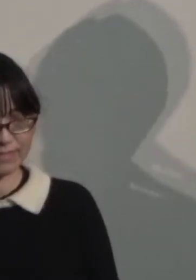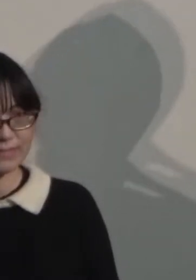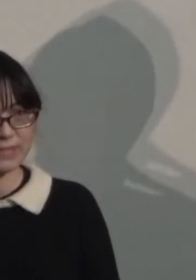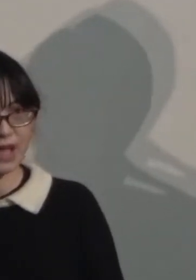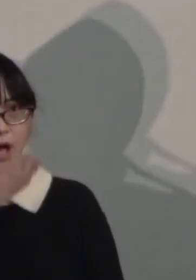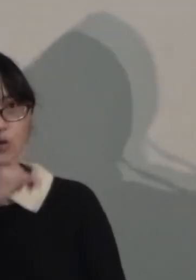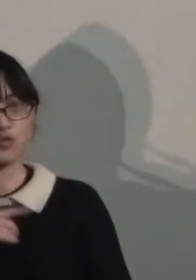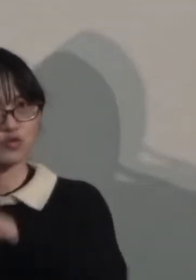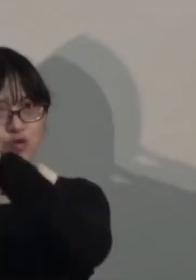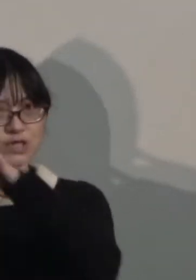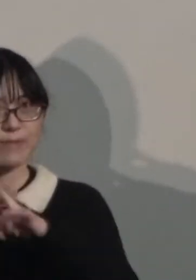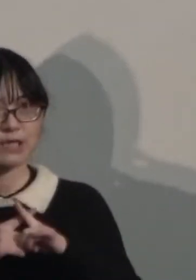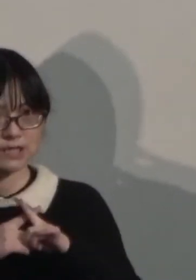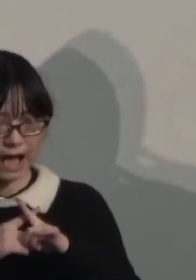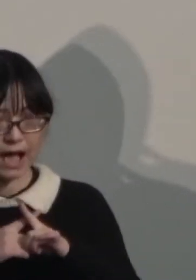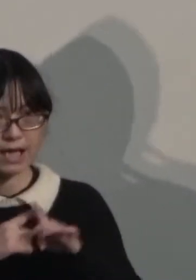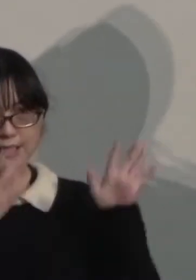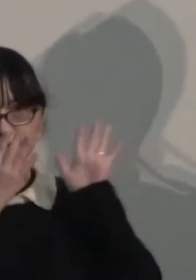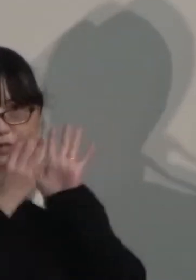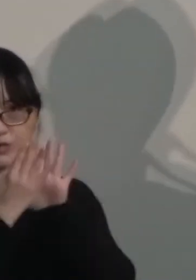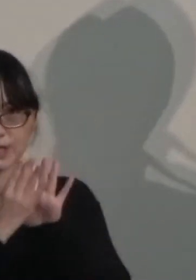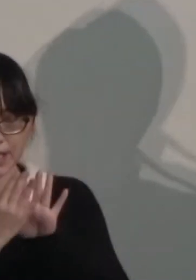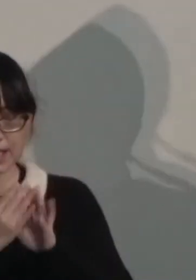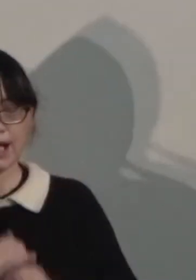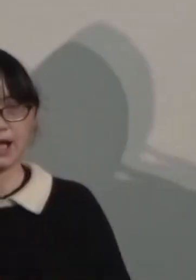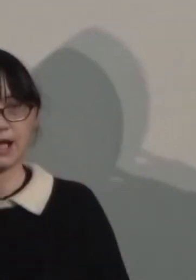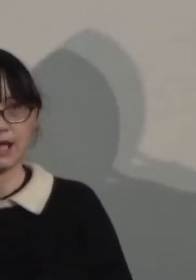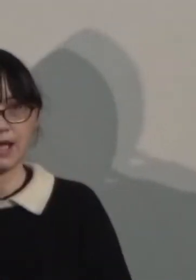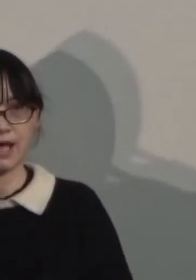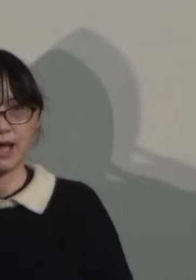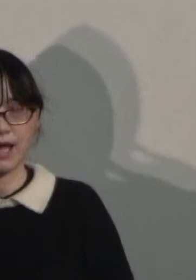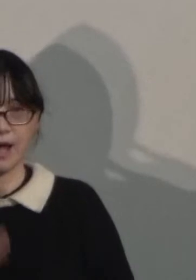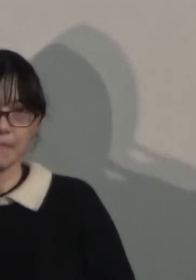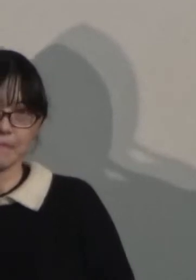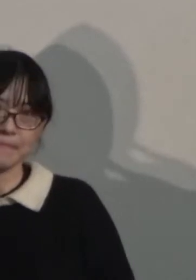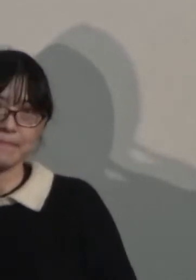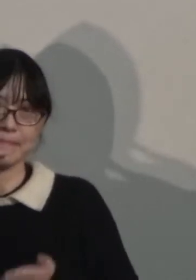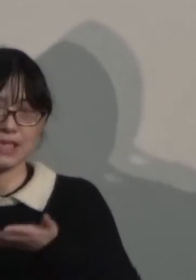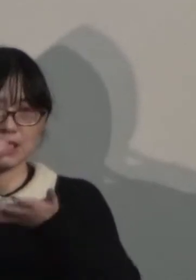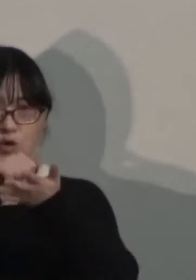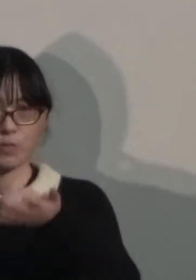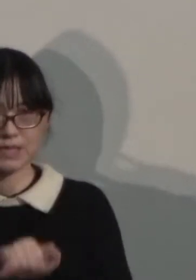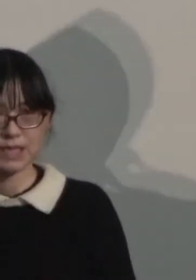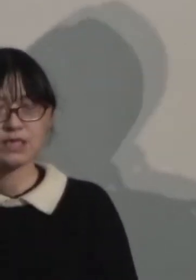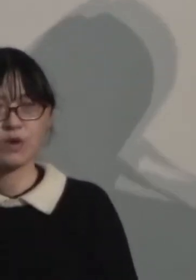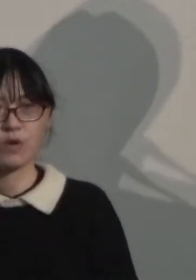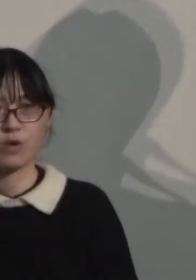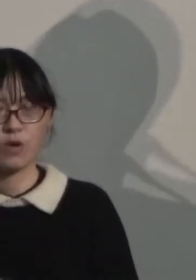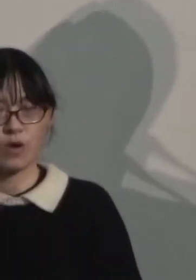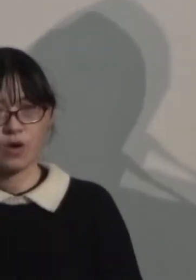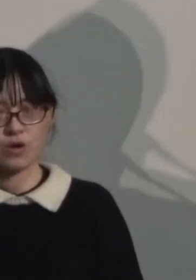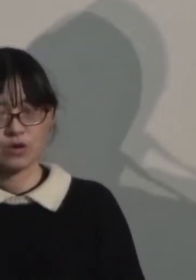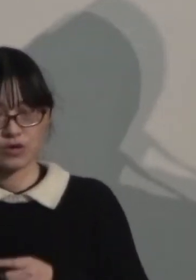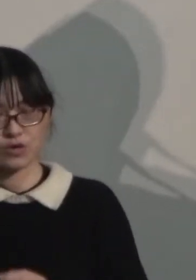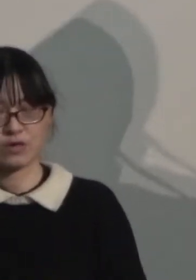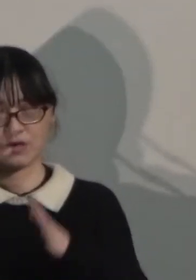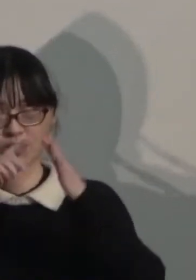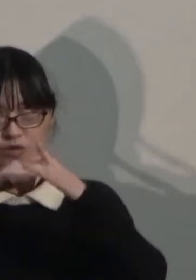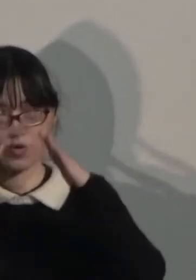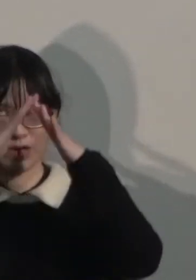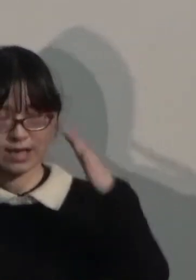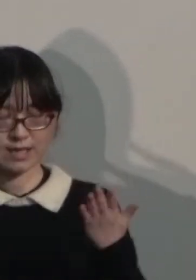クリスマスが近づいていたある日曜日の教会学校でのことです。